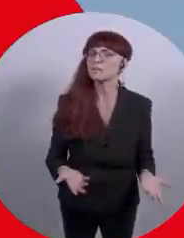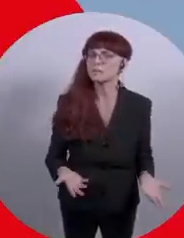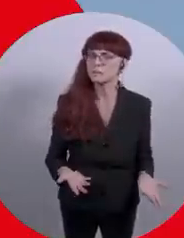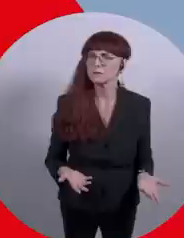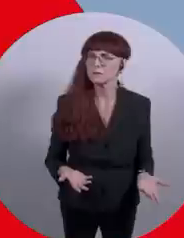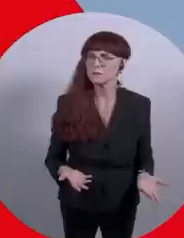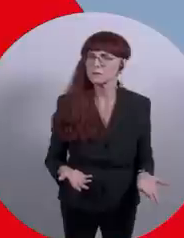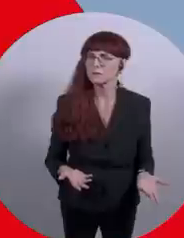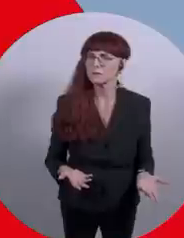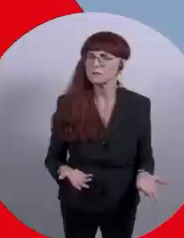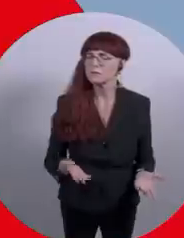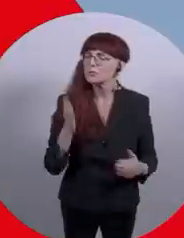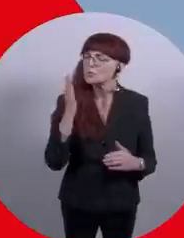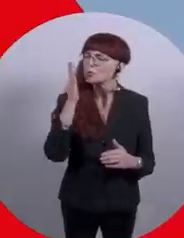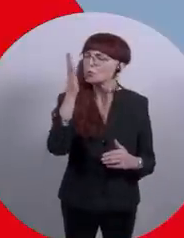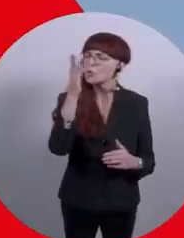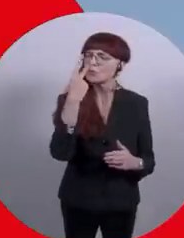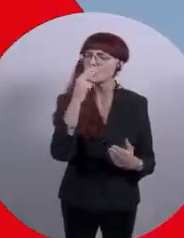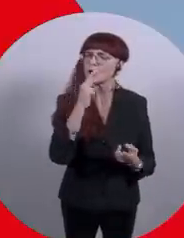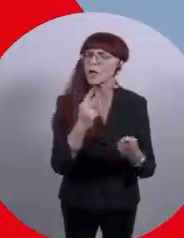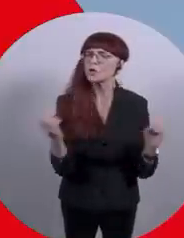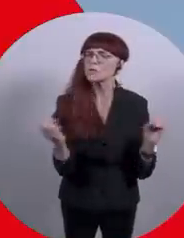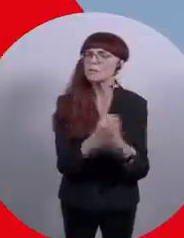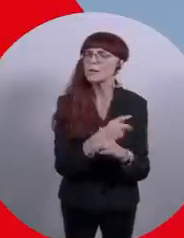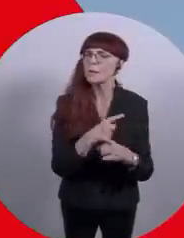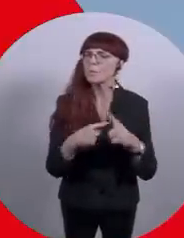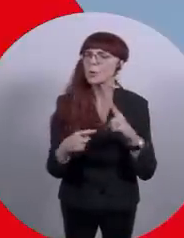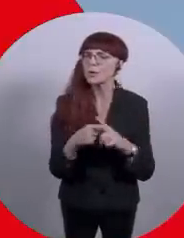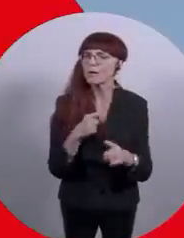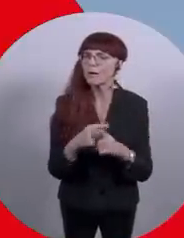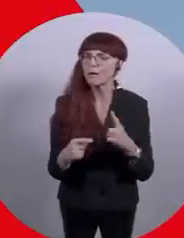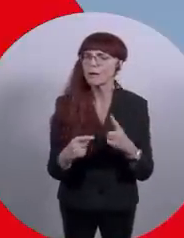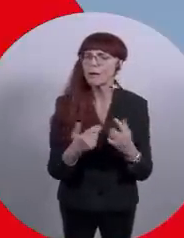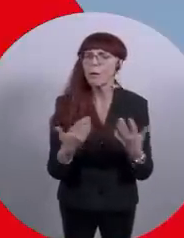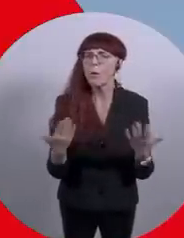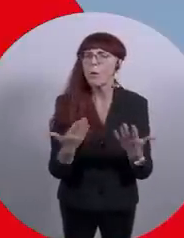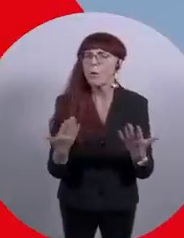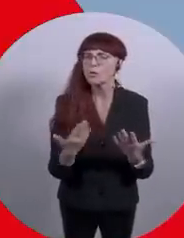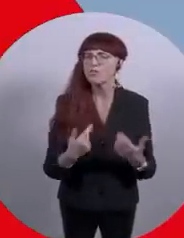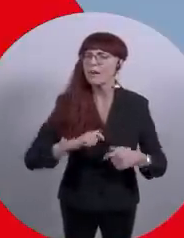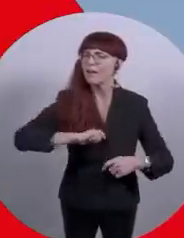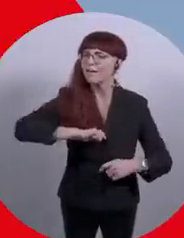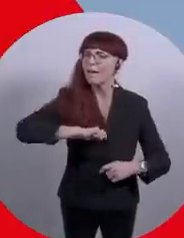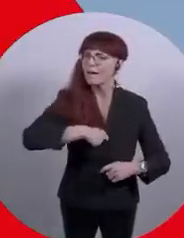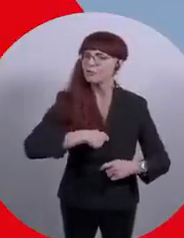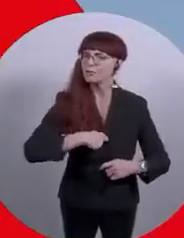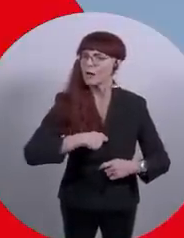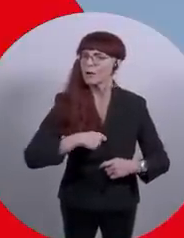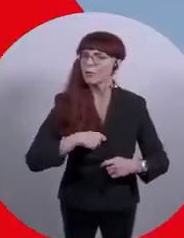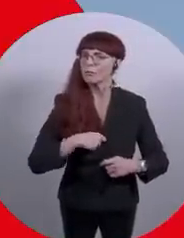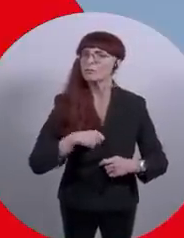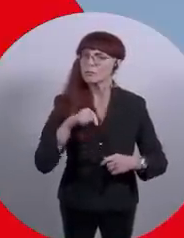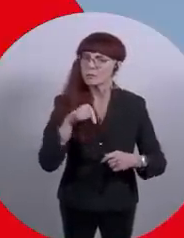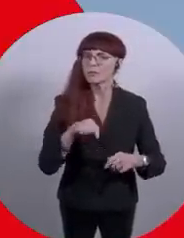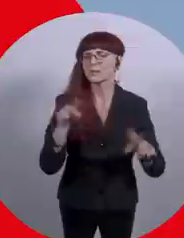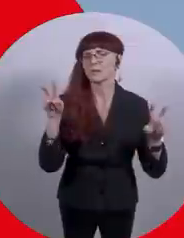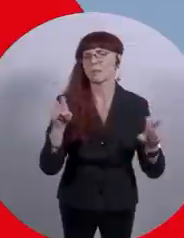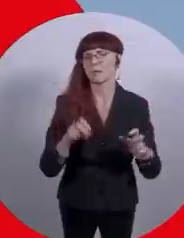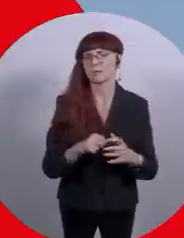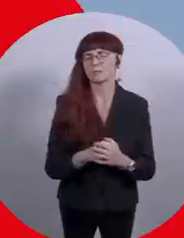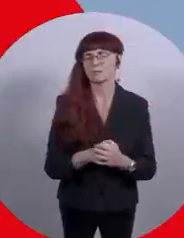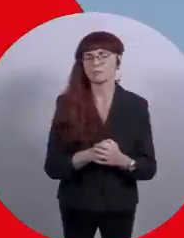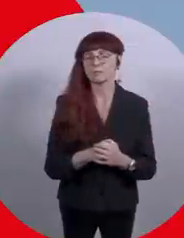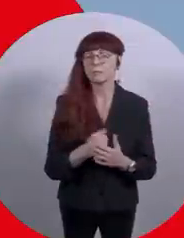wir auch hinkünftig Medienpolitik und welche Position haben wir auch in dieser Frage ich bin